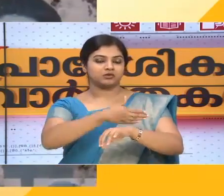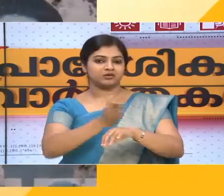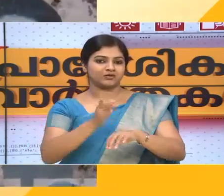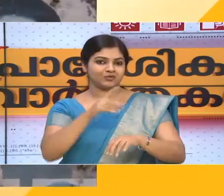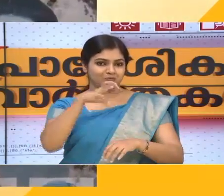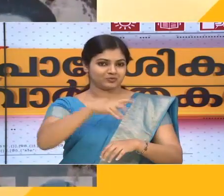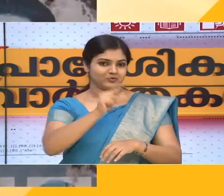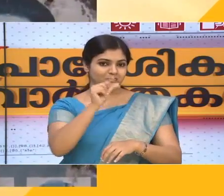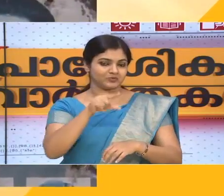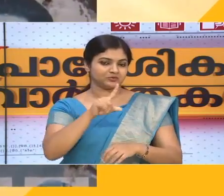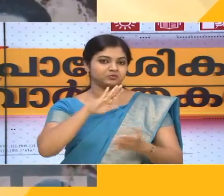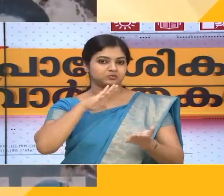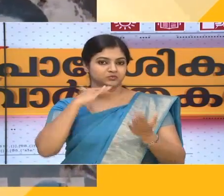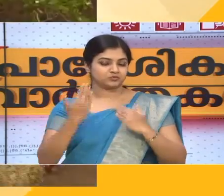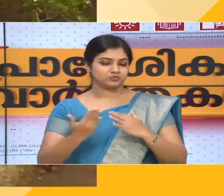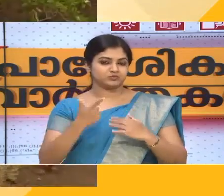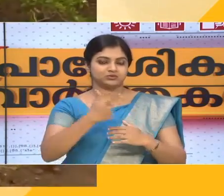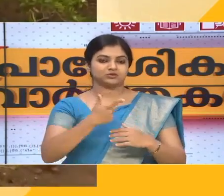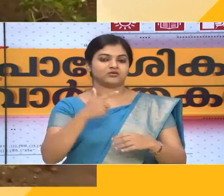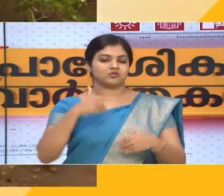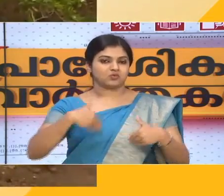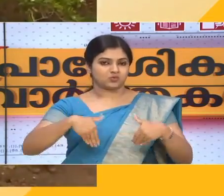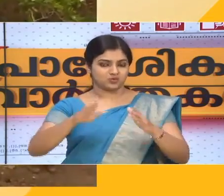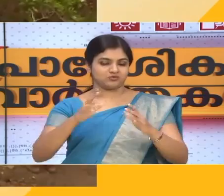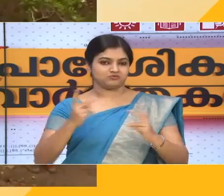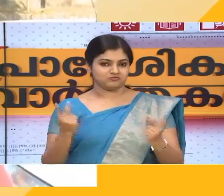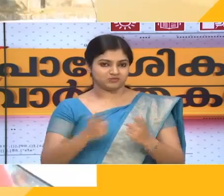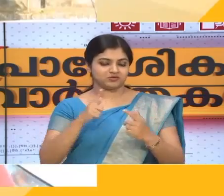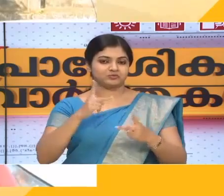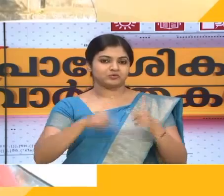പ്രദേശവാസി മരിച്ചതോടെയാണ് റോഡന്ന ലക്ഷ്യത്തിനായി ഇവർ കൈകോർത്തത്.